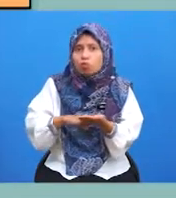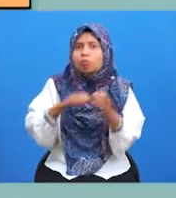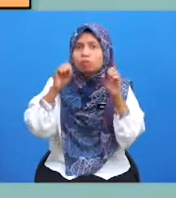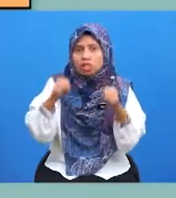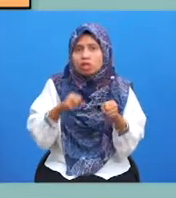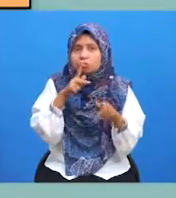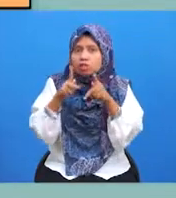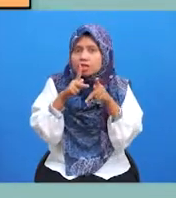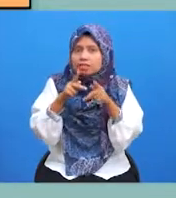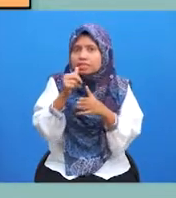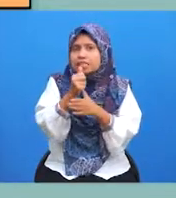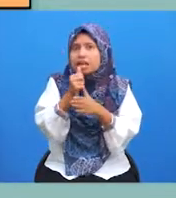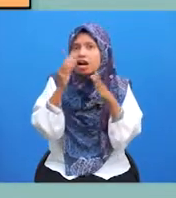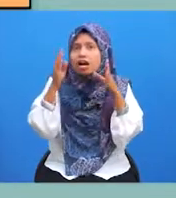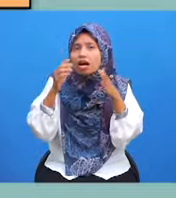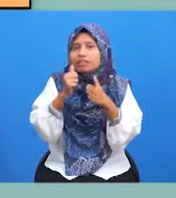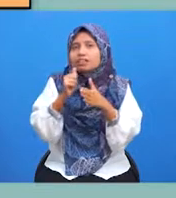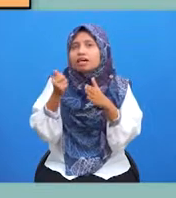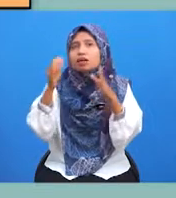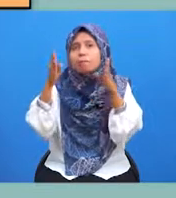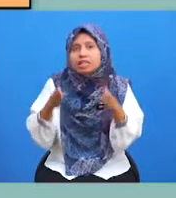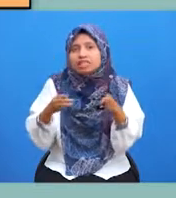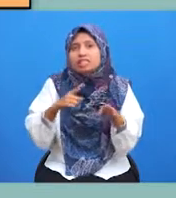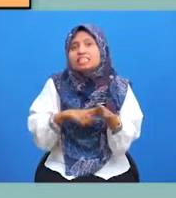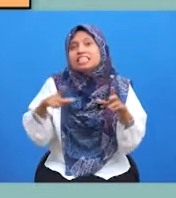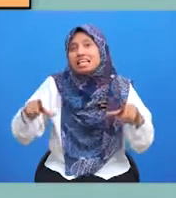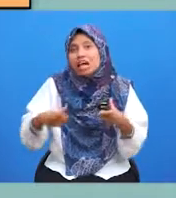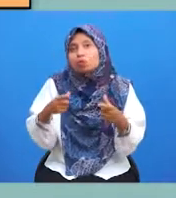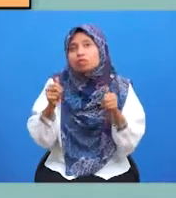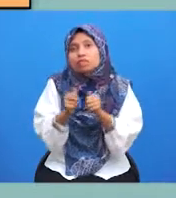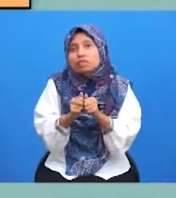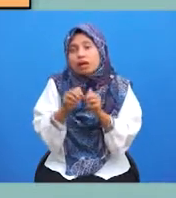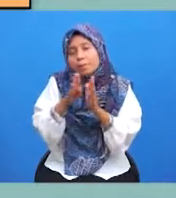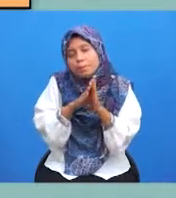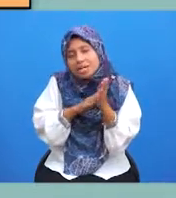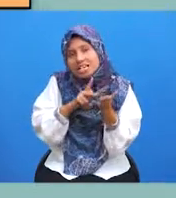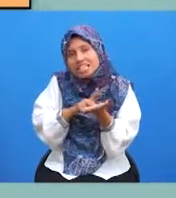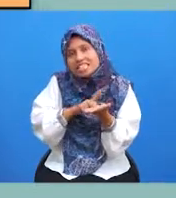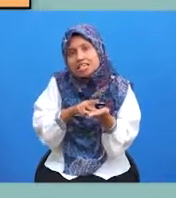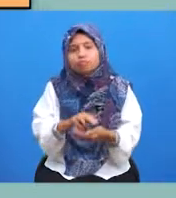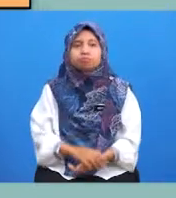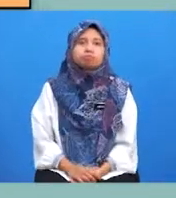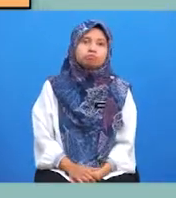membolehkan komunikasi antarabangsa dilakukan dengan berkesan.